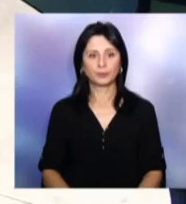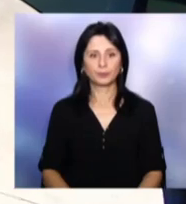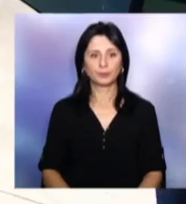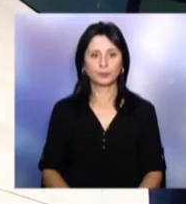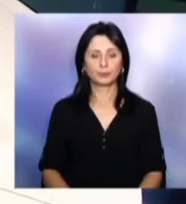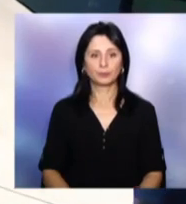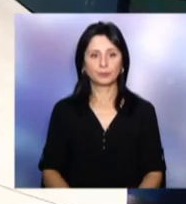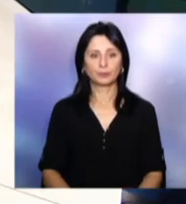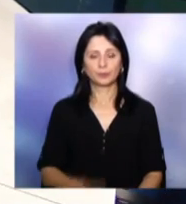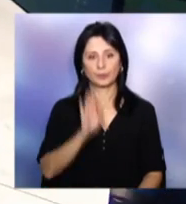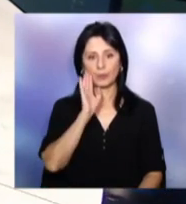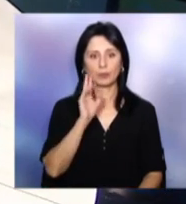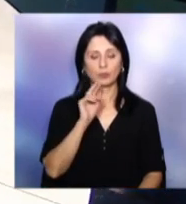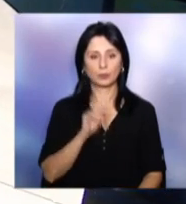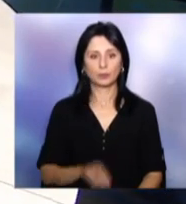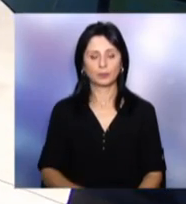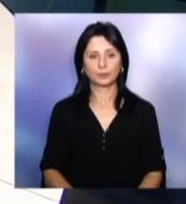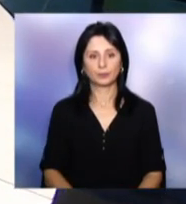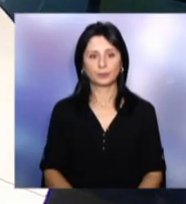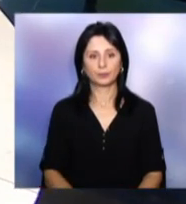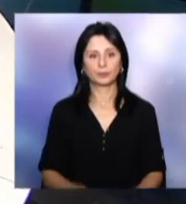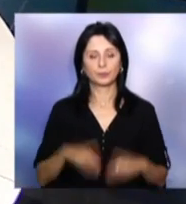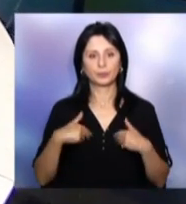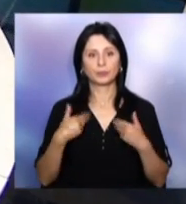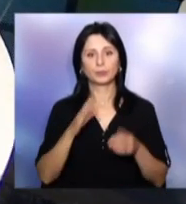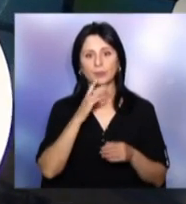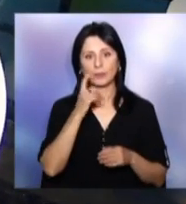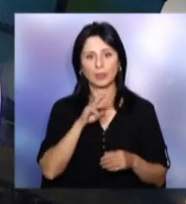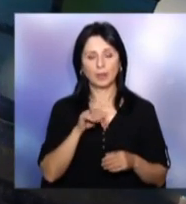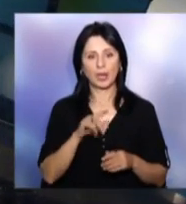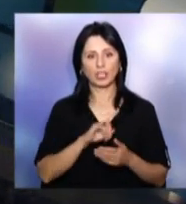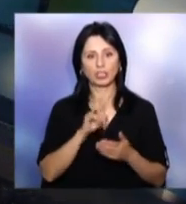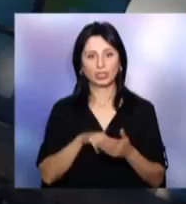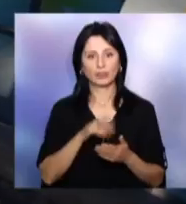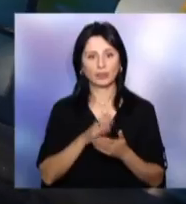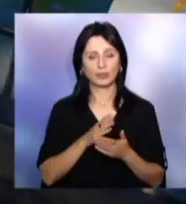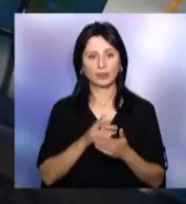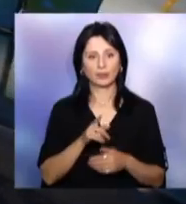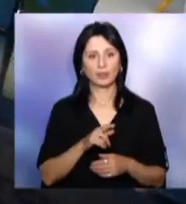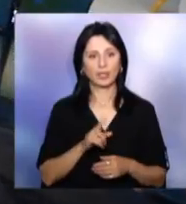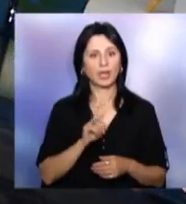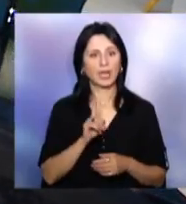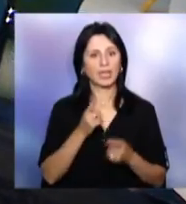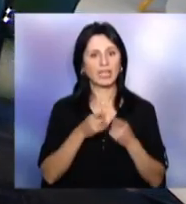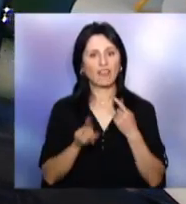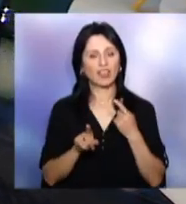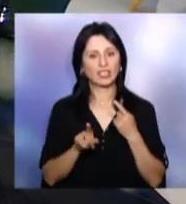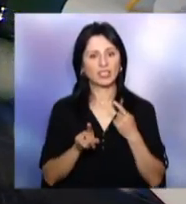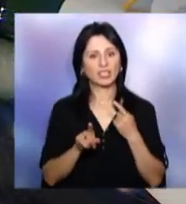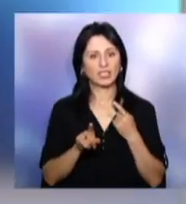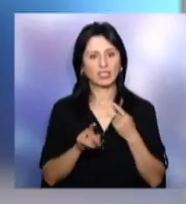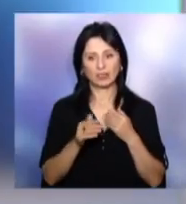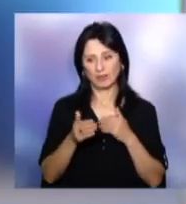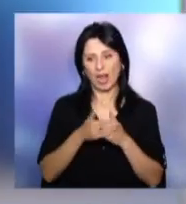დანარჩენ ნაწილს, დილამშვიდობისა გისმენთ. მოგესალმებით, ქალ ბატონო მარი, ასეთი შეკითხვა გვაქვს. აი რით განვასხვაოთ